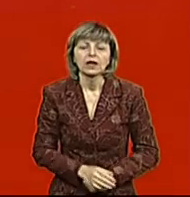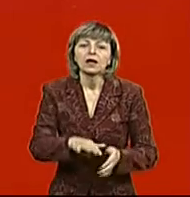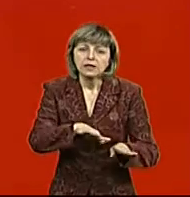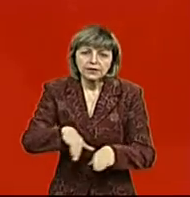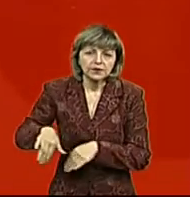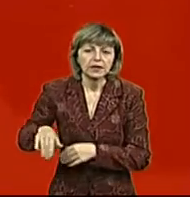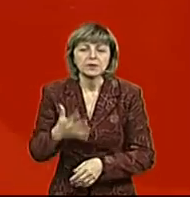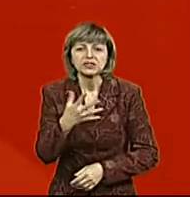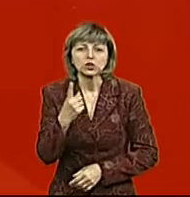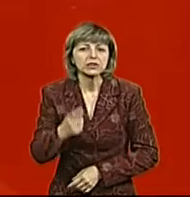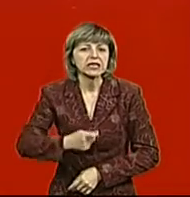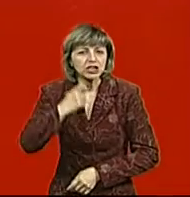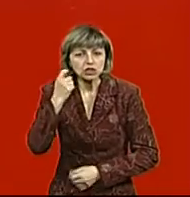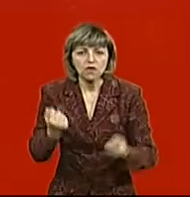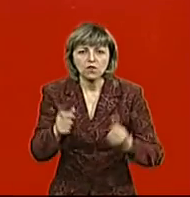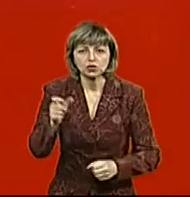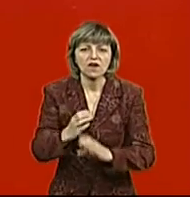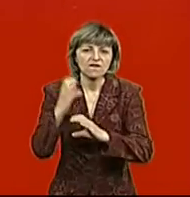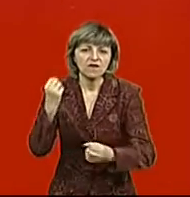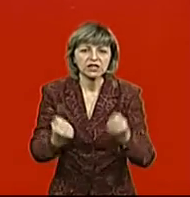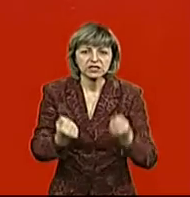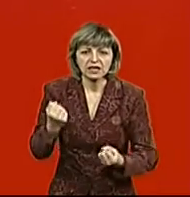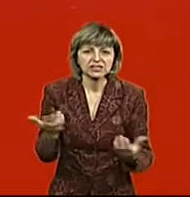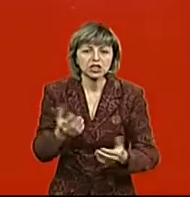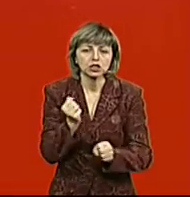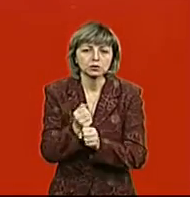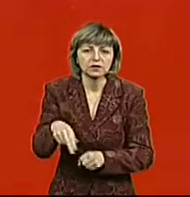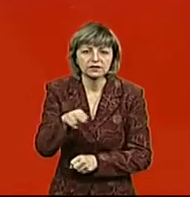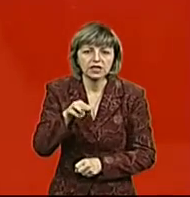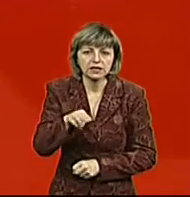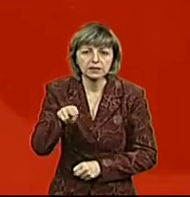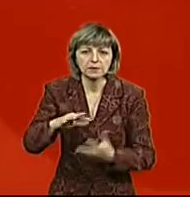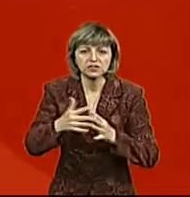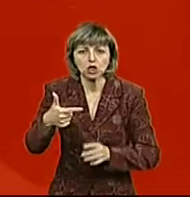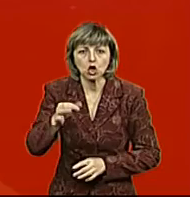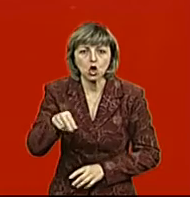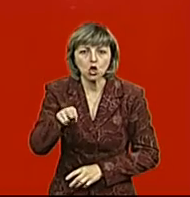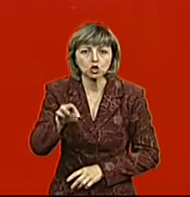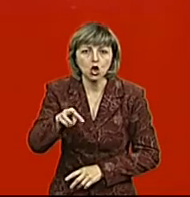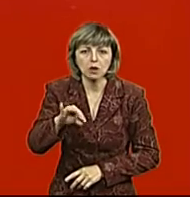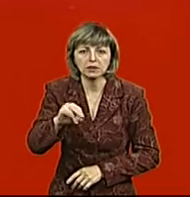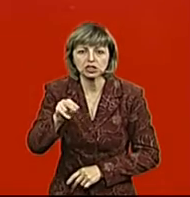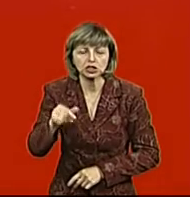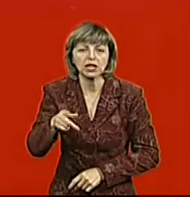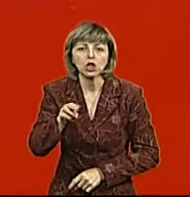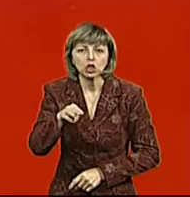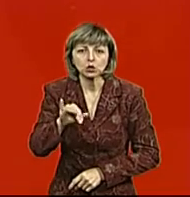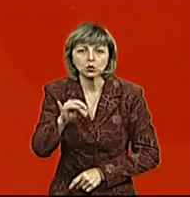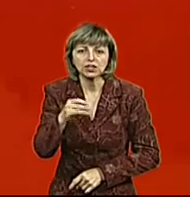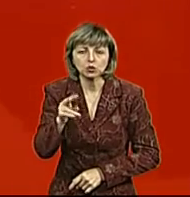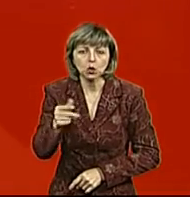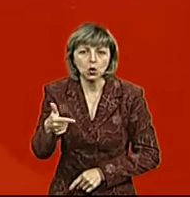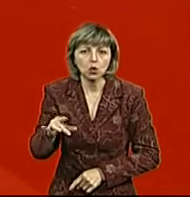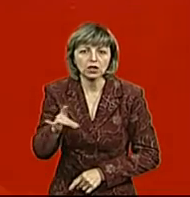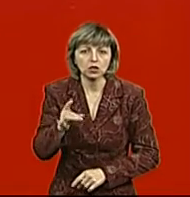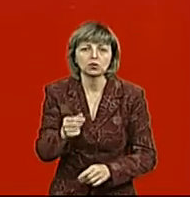далі. 51-річному водію вантажівки, який спричинив ДТП у селі Годовичі Турійського району, оголошено про підозру